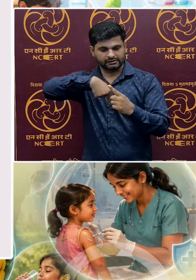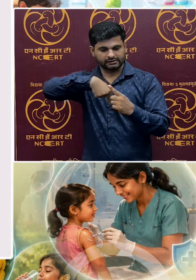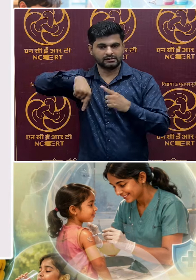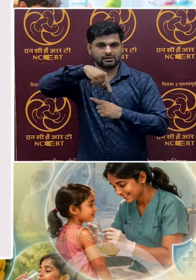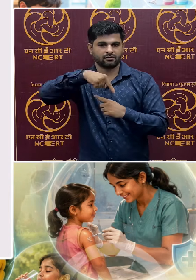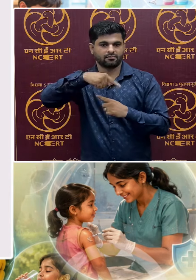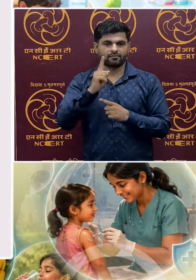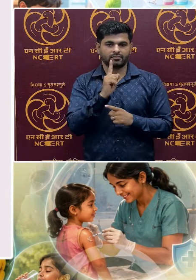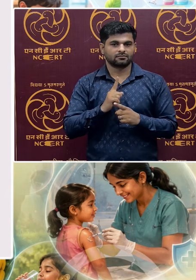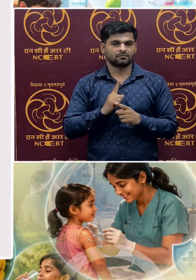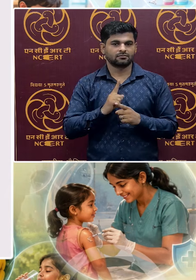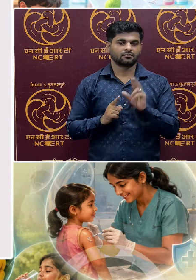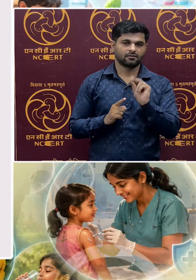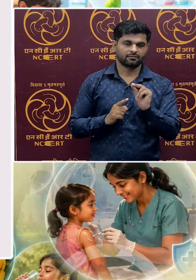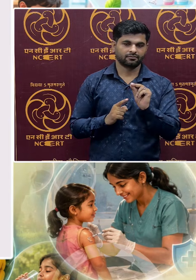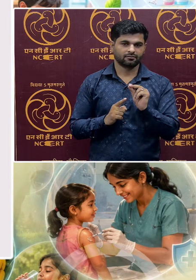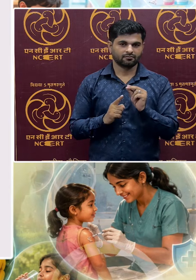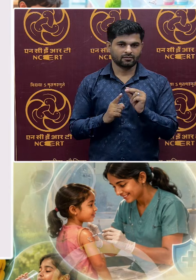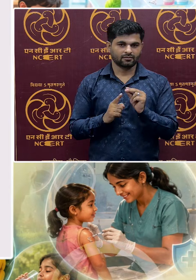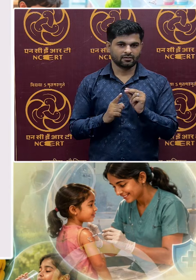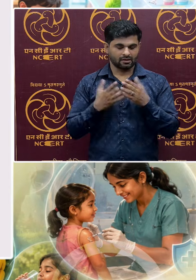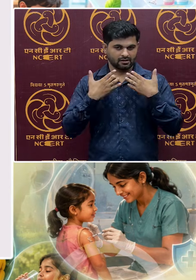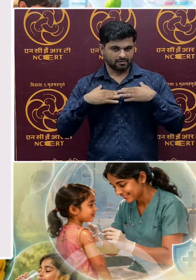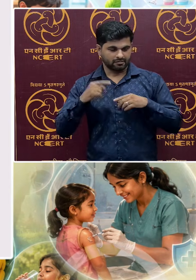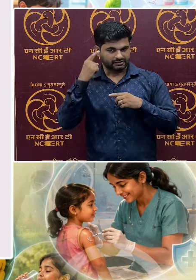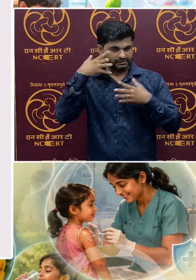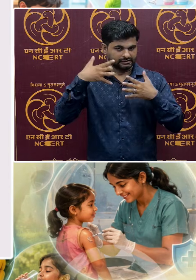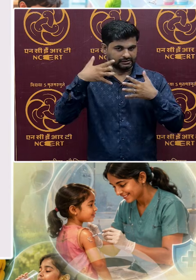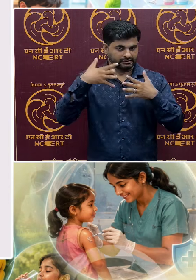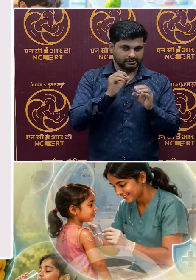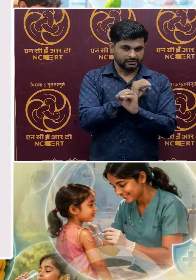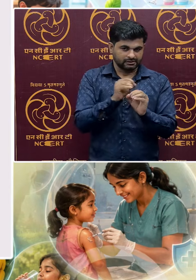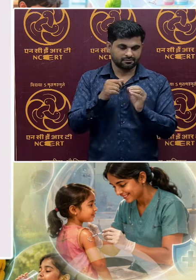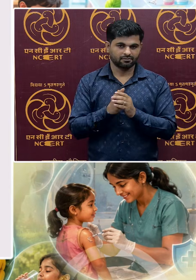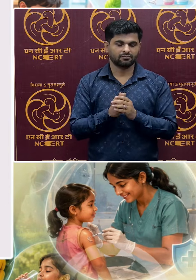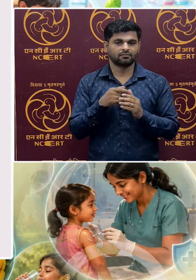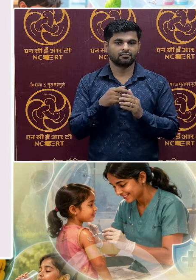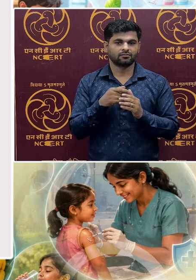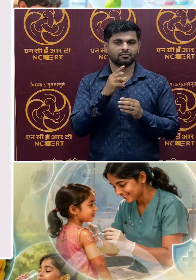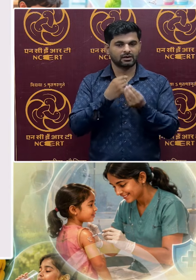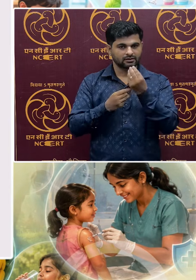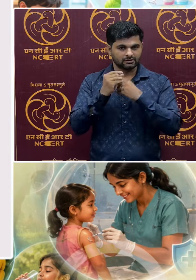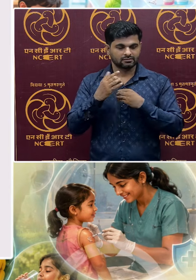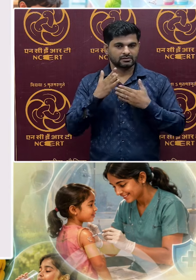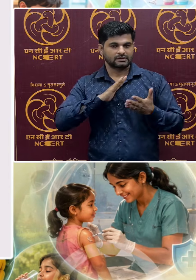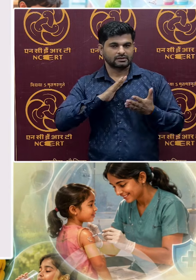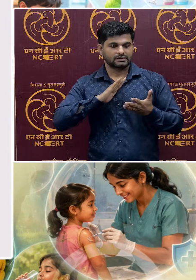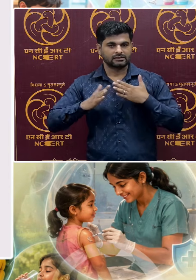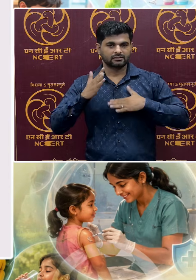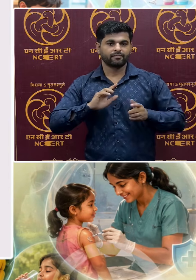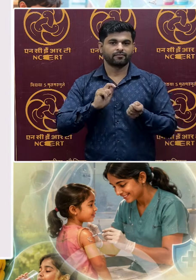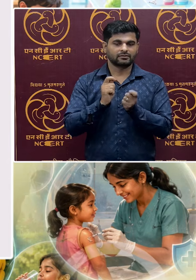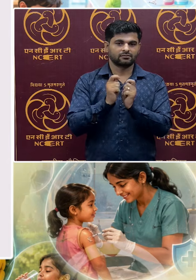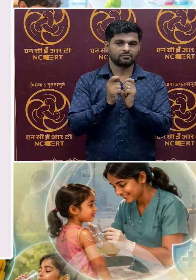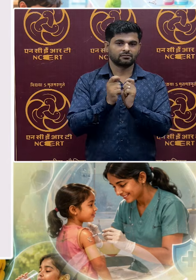पतला होने की ज़रूरत नहीं है, फिज़िकली कॉन्शियस होने की भी ज़रूरत नहीं है। जैसे ही आप डाइट में, लाइफस्टाइल में चेंजेस लाएंगे,